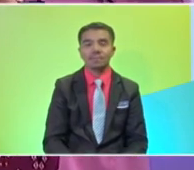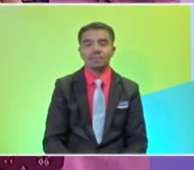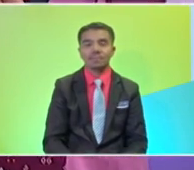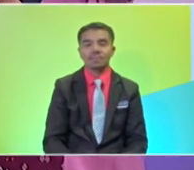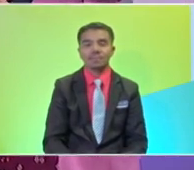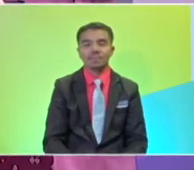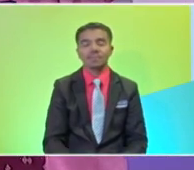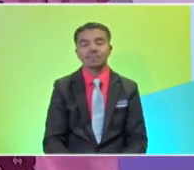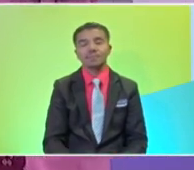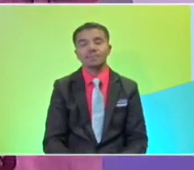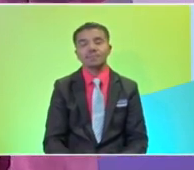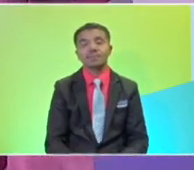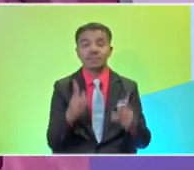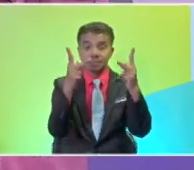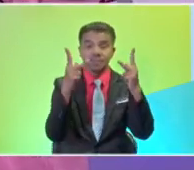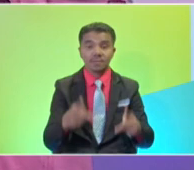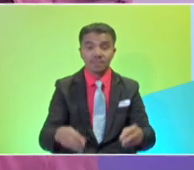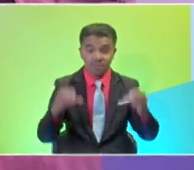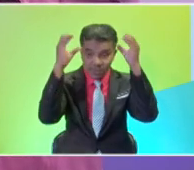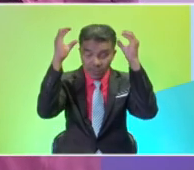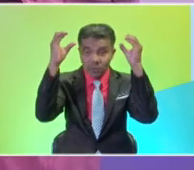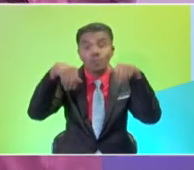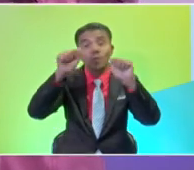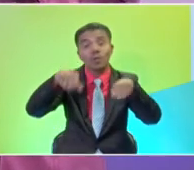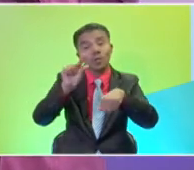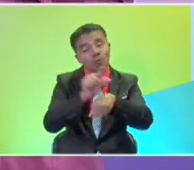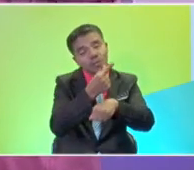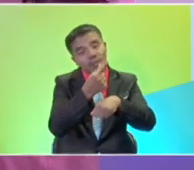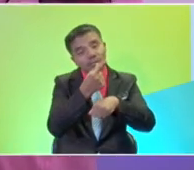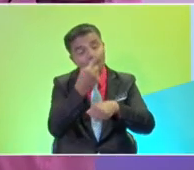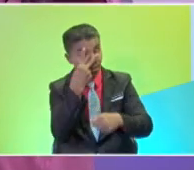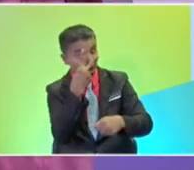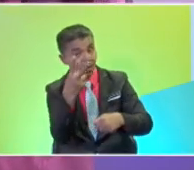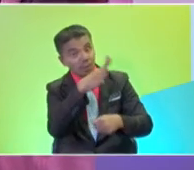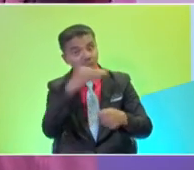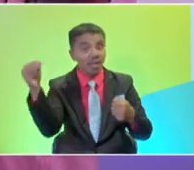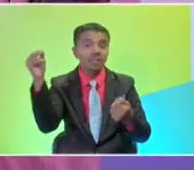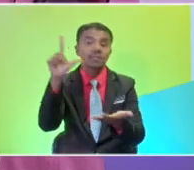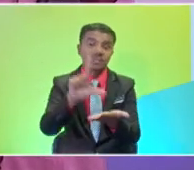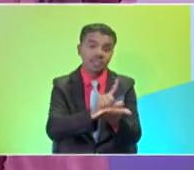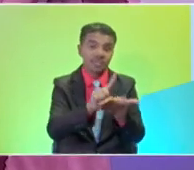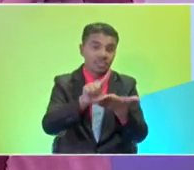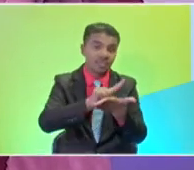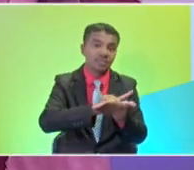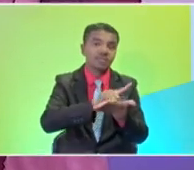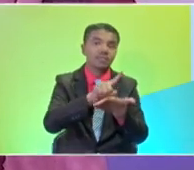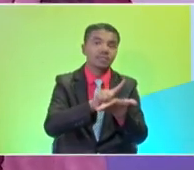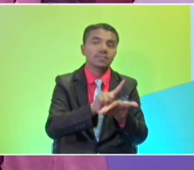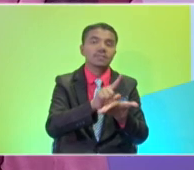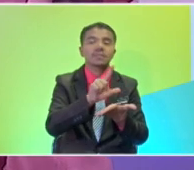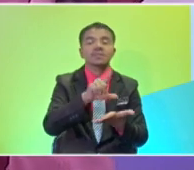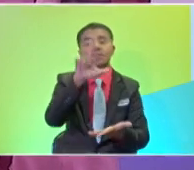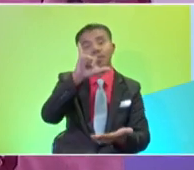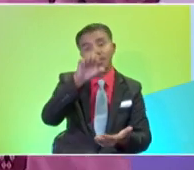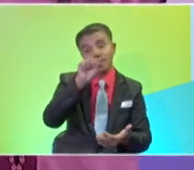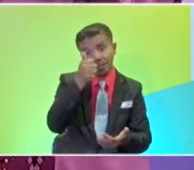pemerhatian dan juga lisan ya kemudian mereka dapat bacakan balik ya apa yang mereka lukis tadi tu dengan